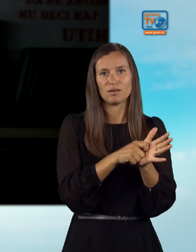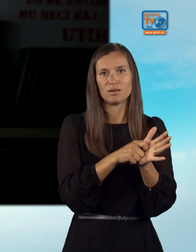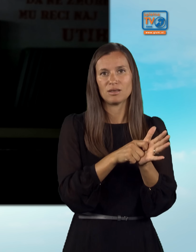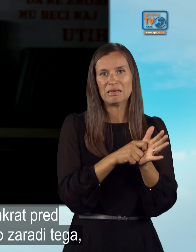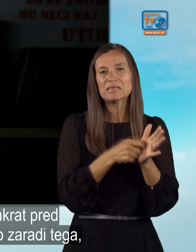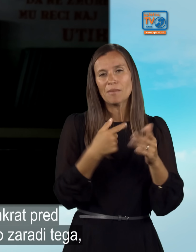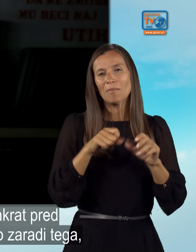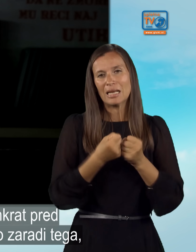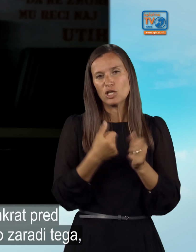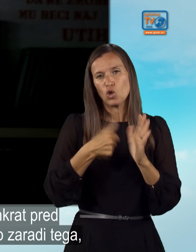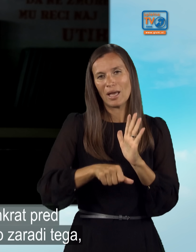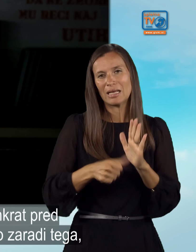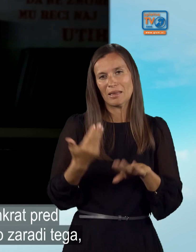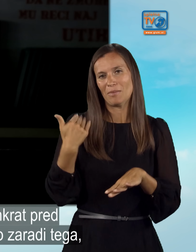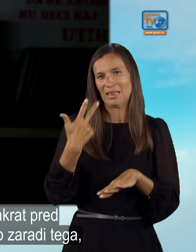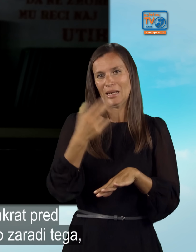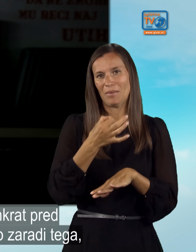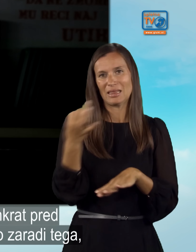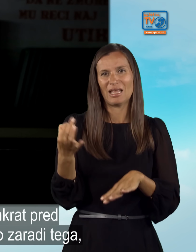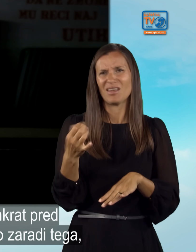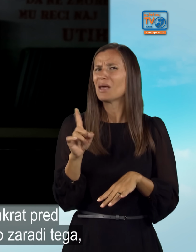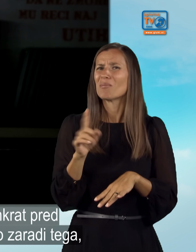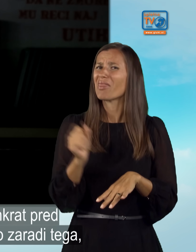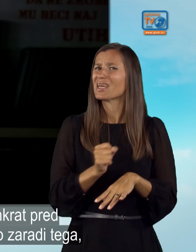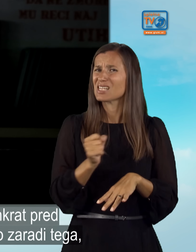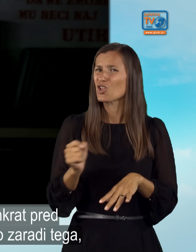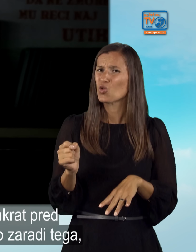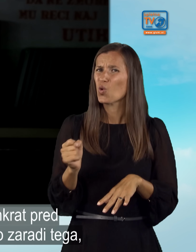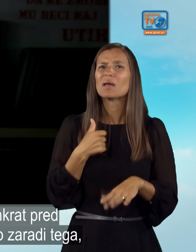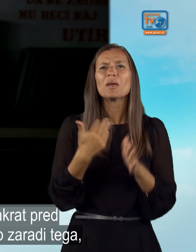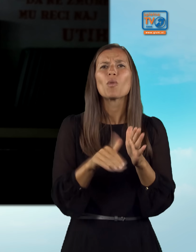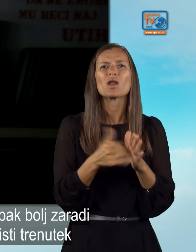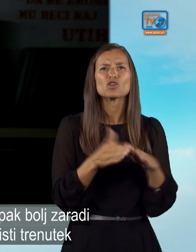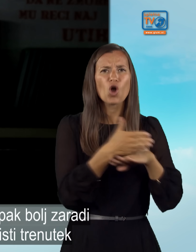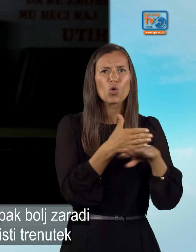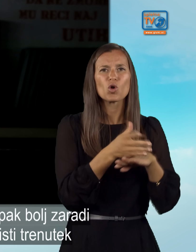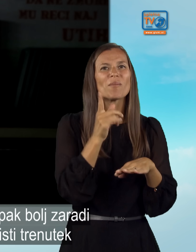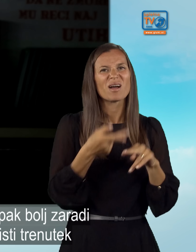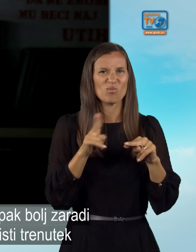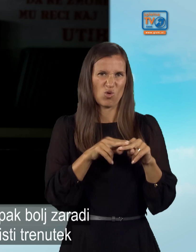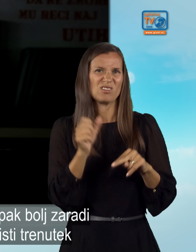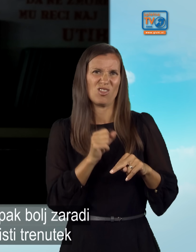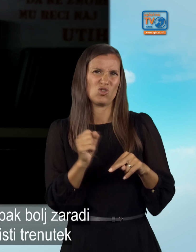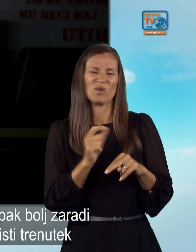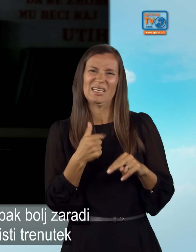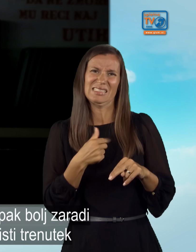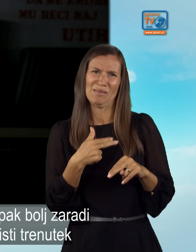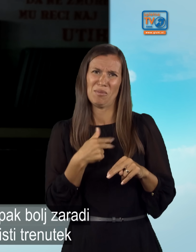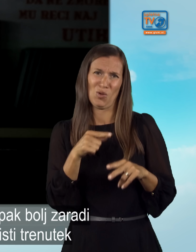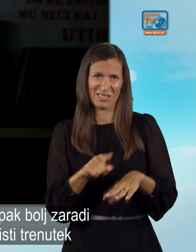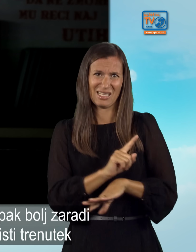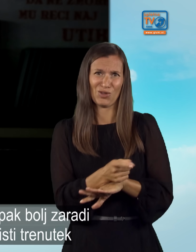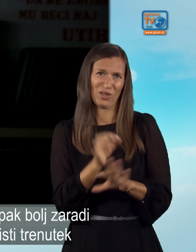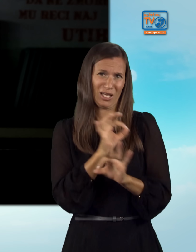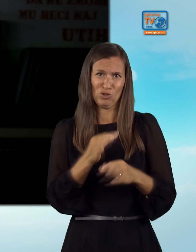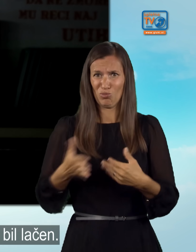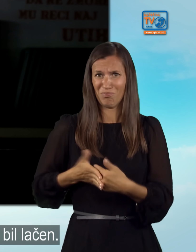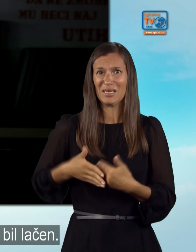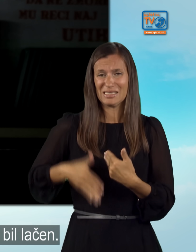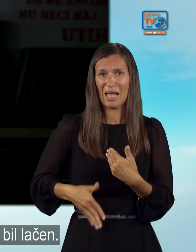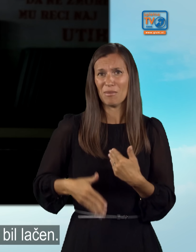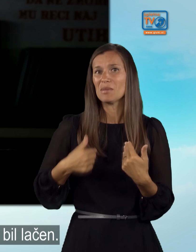kupiti. Pregrešil sem se enkrat, ja, pred 3 dnevi, v bistvu pa ne zaradi tega, ker bi pogrešil kruh, ampak bolj zaradi tega, ker nisem imel